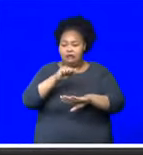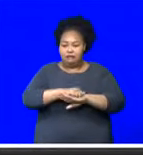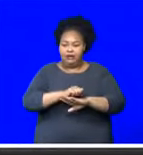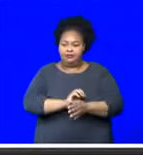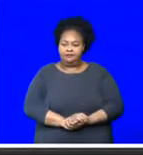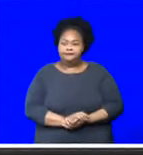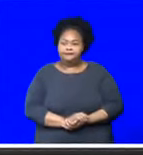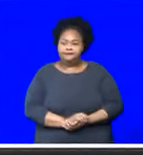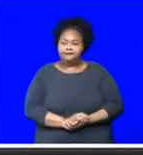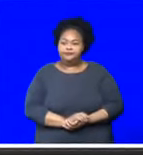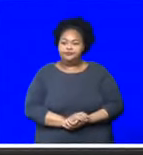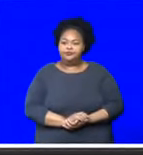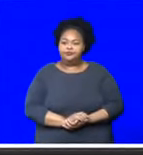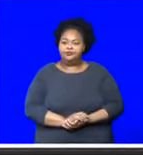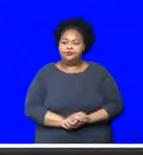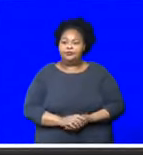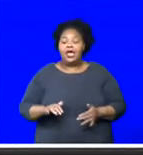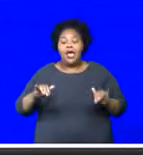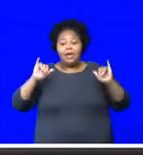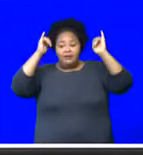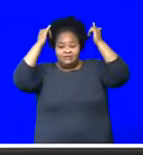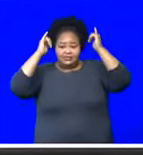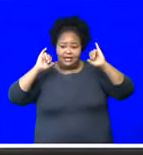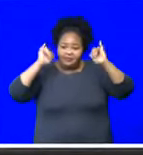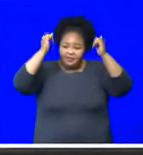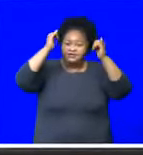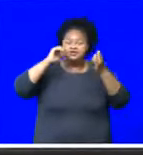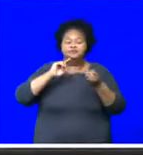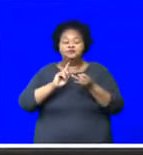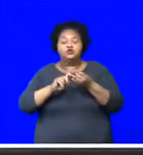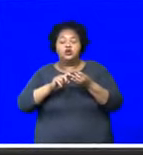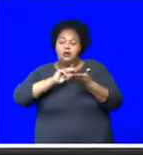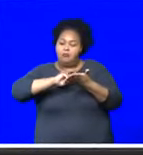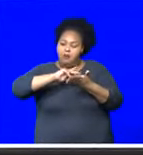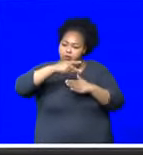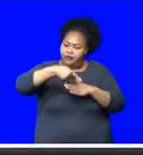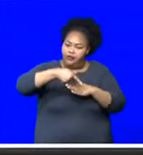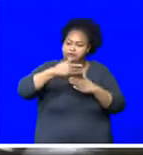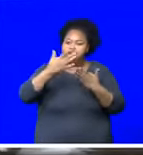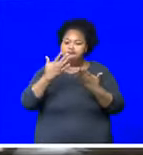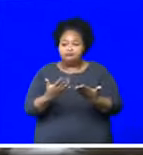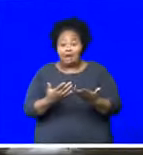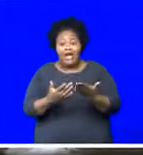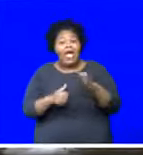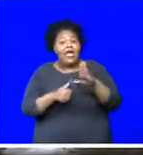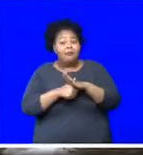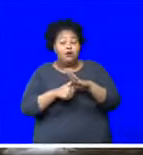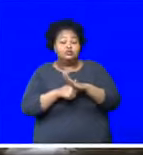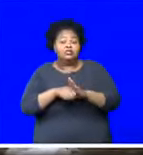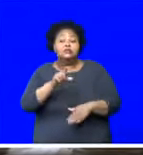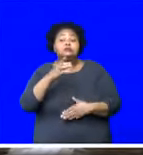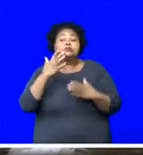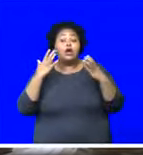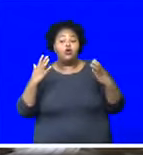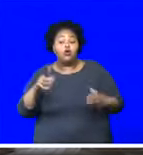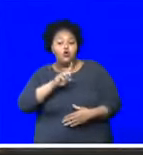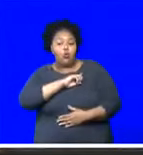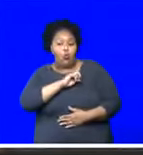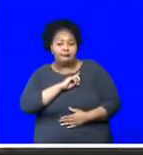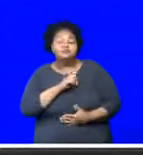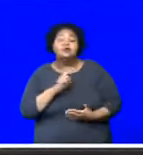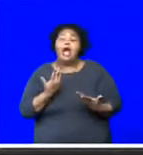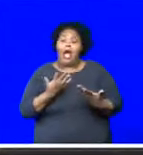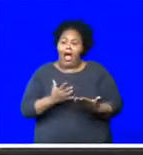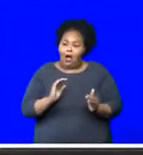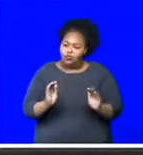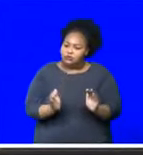Events and programs such as this one are imperative as they place emphasis on youth involvement in